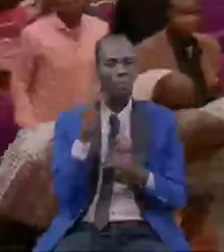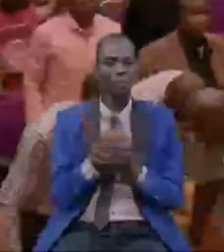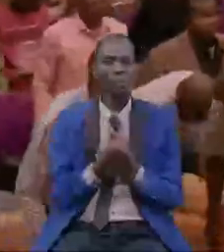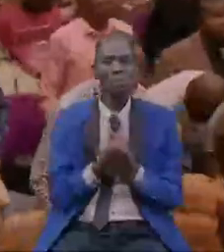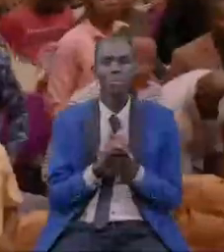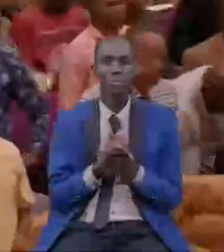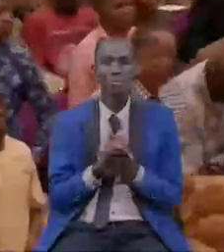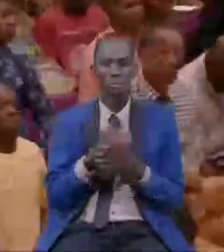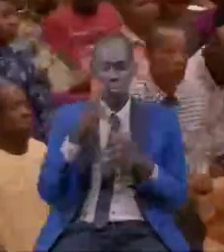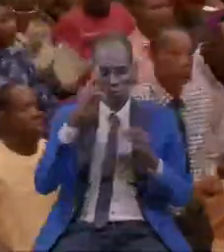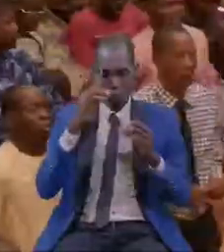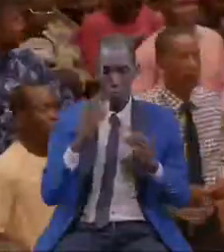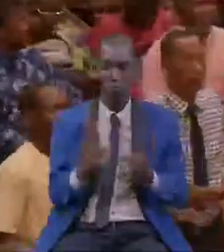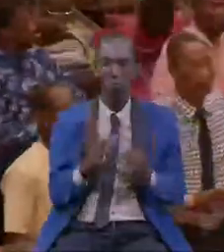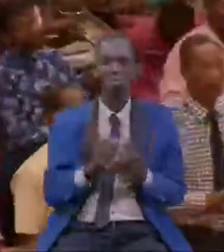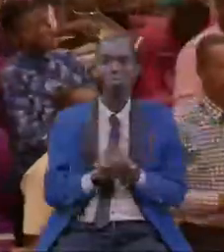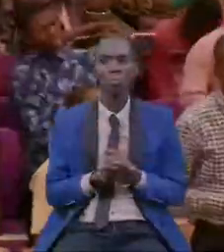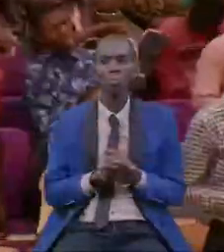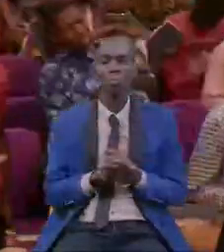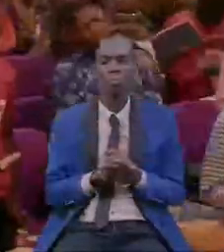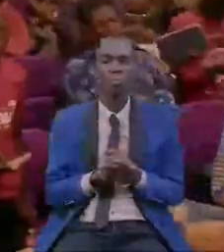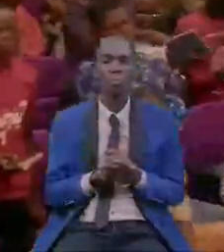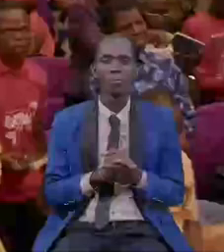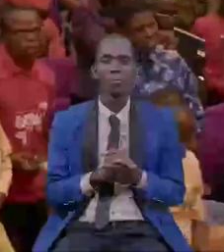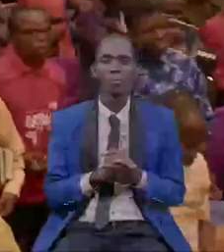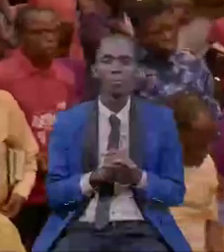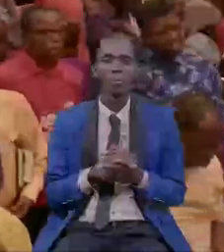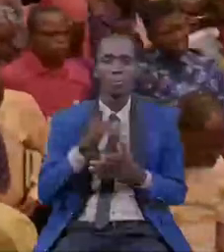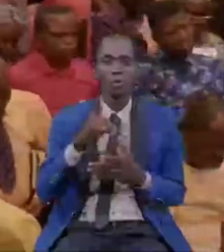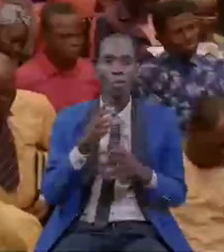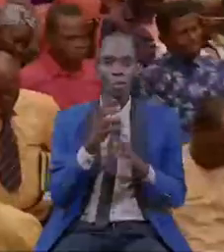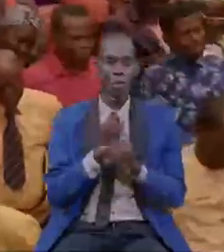votre décision vous êtes sauvés